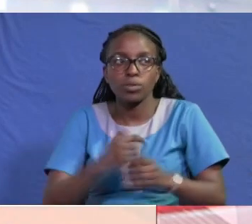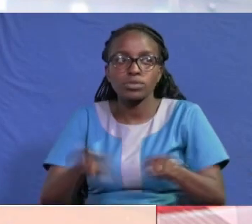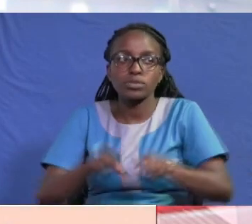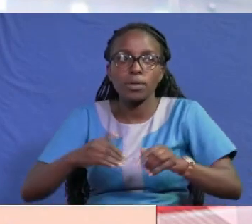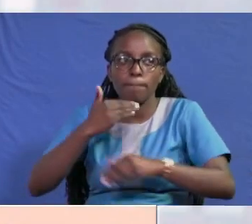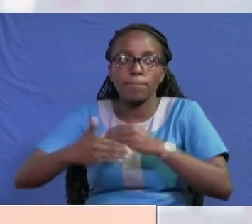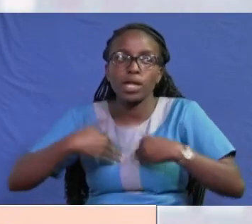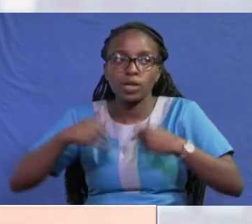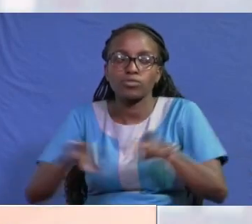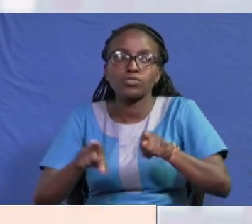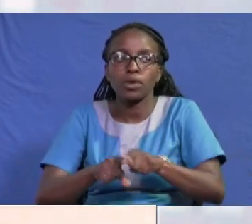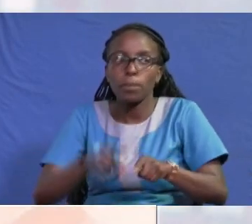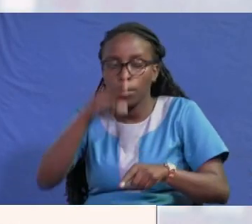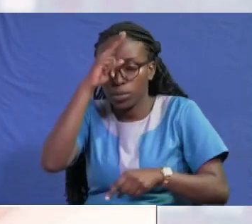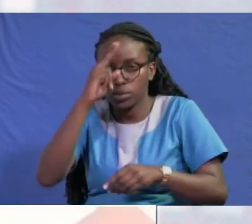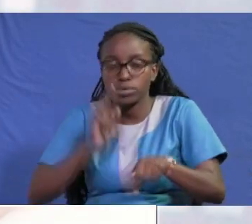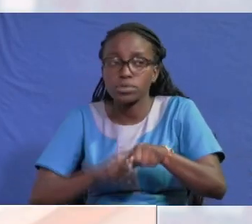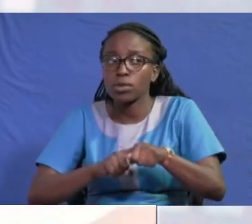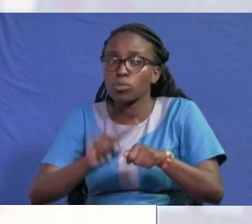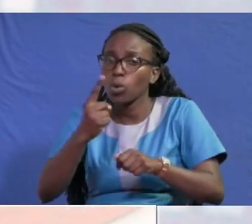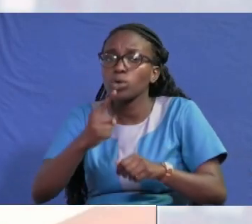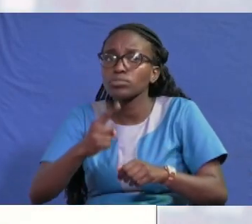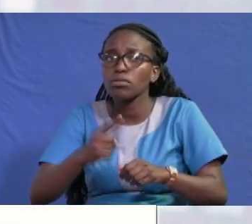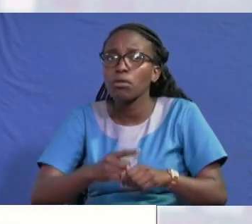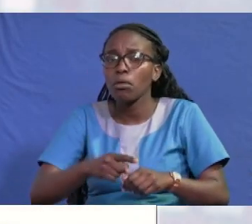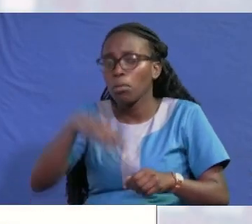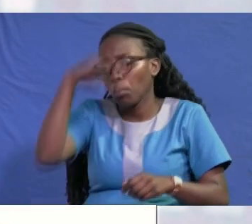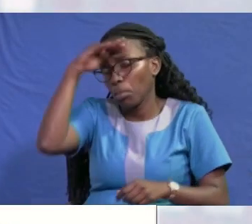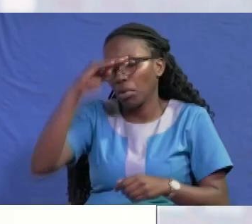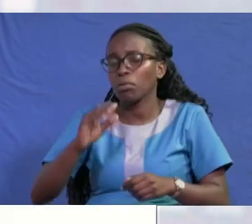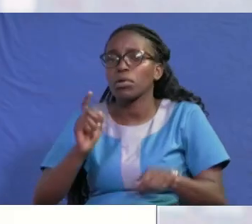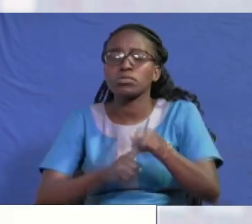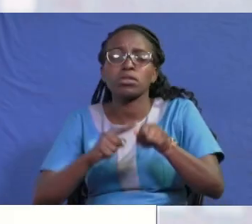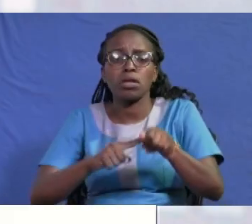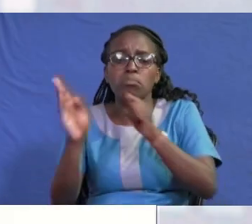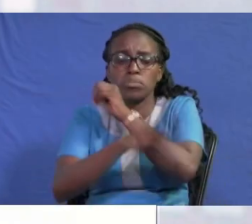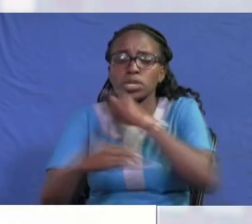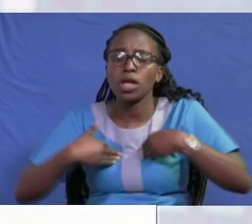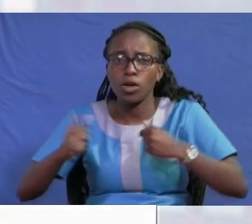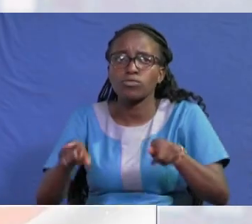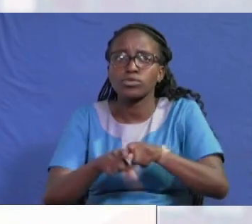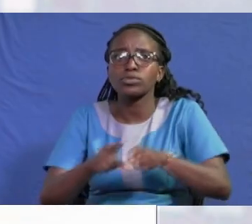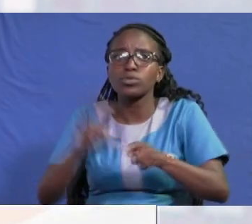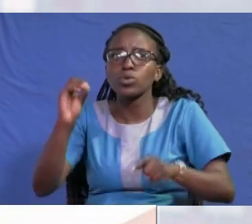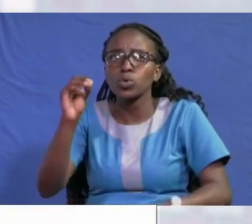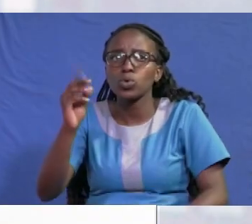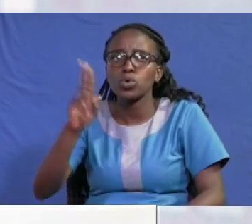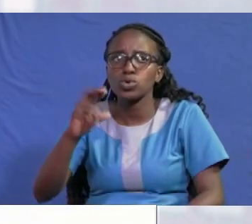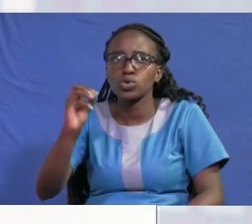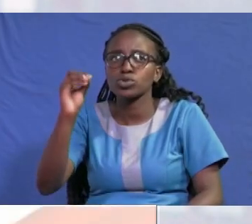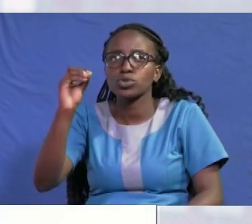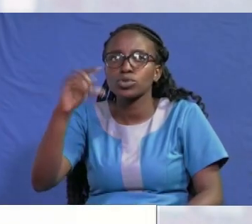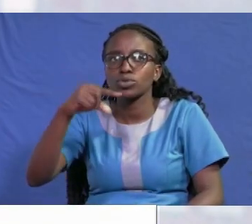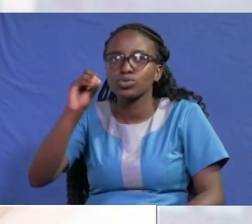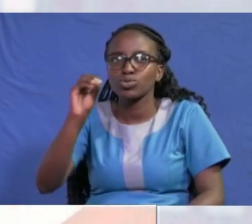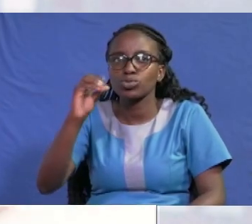Polisi wamenasa shehena ya pombe haramu ya thamani isiyojulikana katika eneo la Oljojorok, kaunti ya Nyandarua.